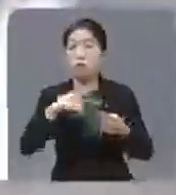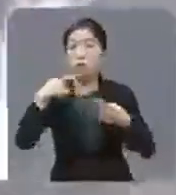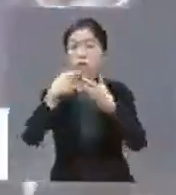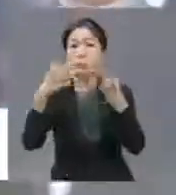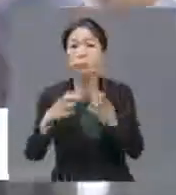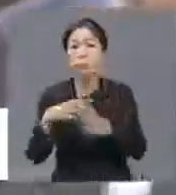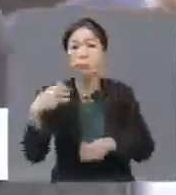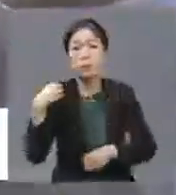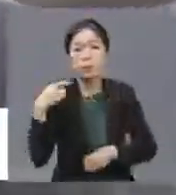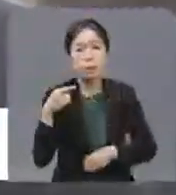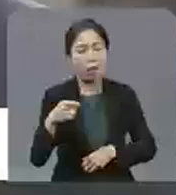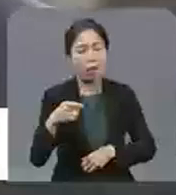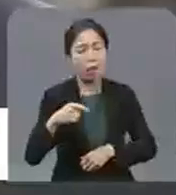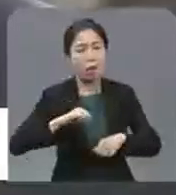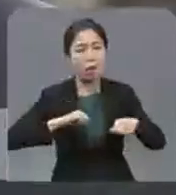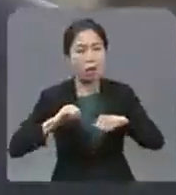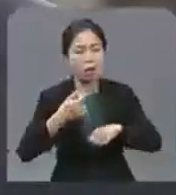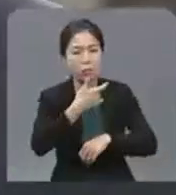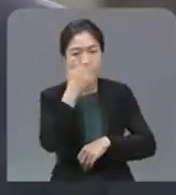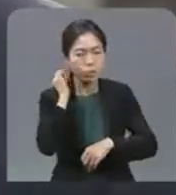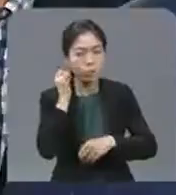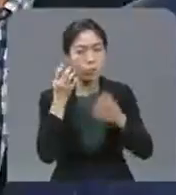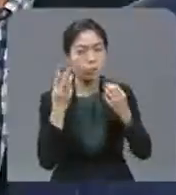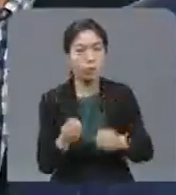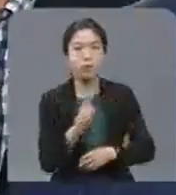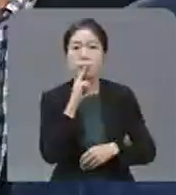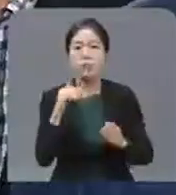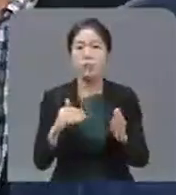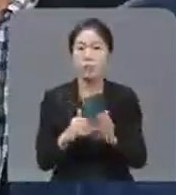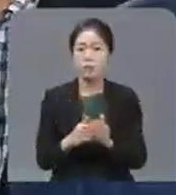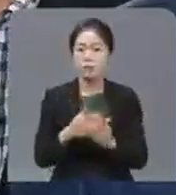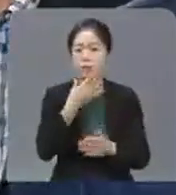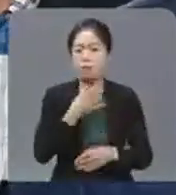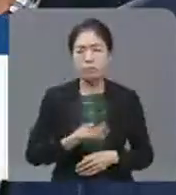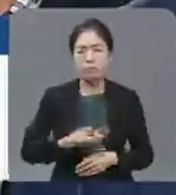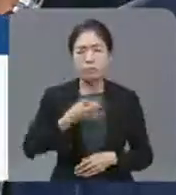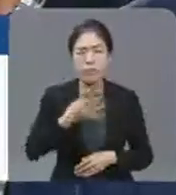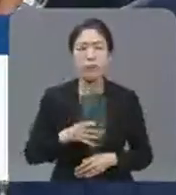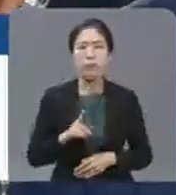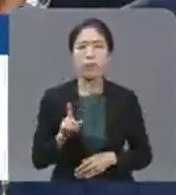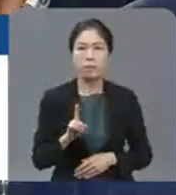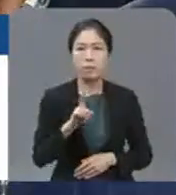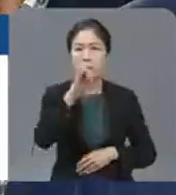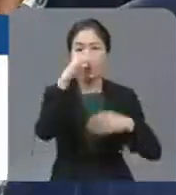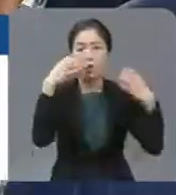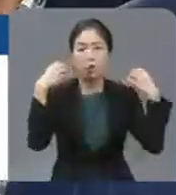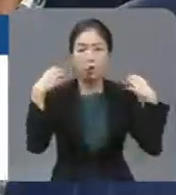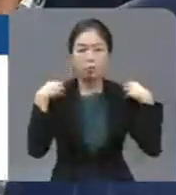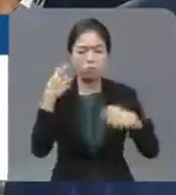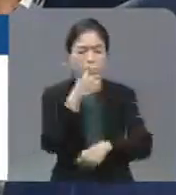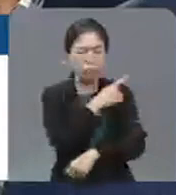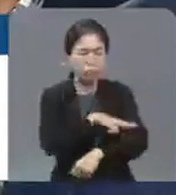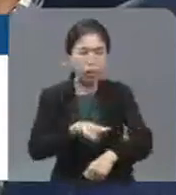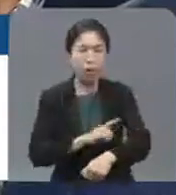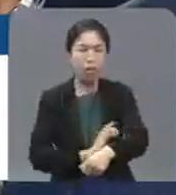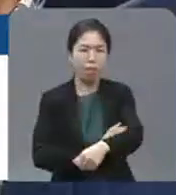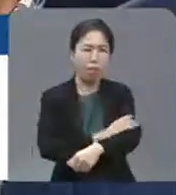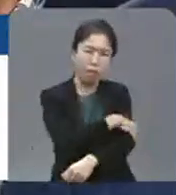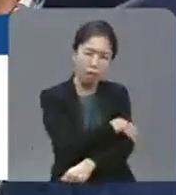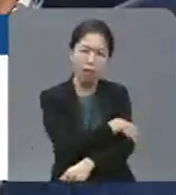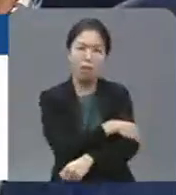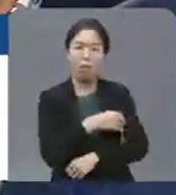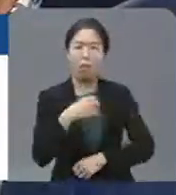민주당의 역할도 많이 미흡했다고 지적했습니다 불행하게도 정부는 무능한데다 폭주를 하고